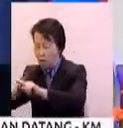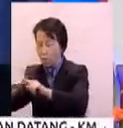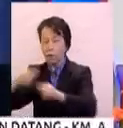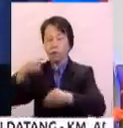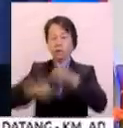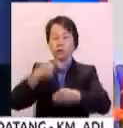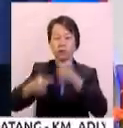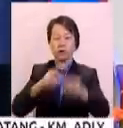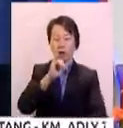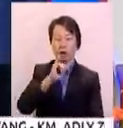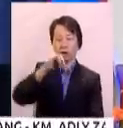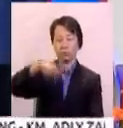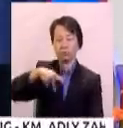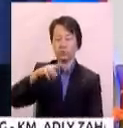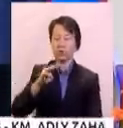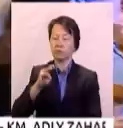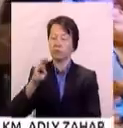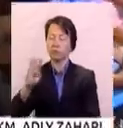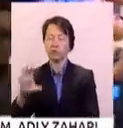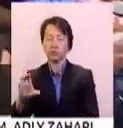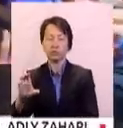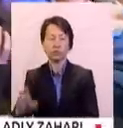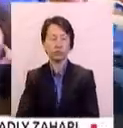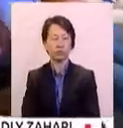mengenai isu tersebut.